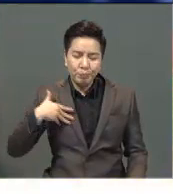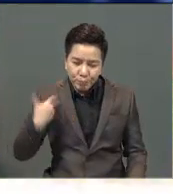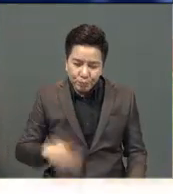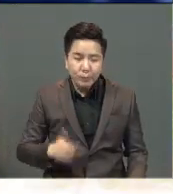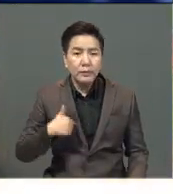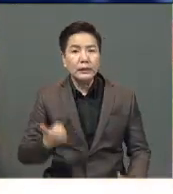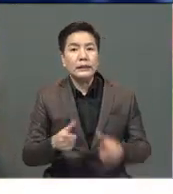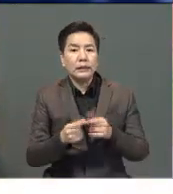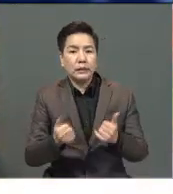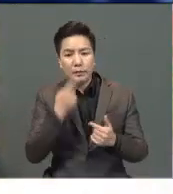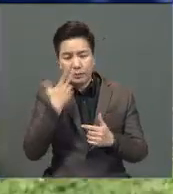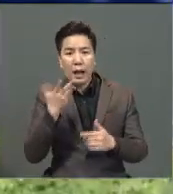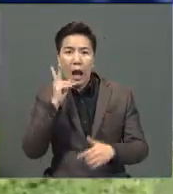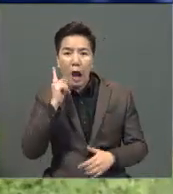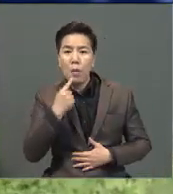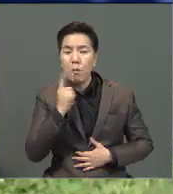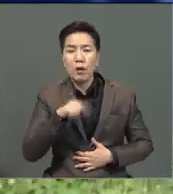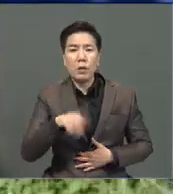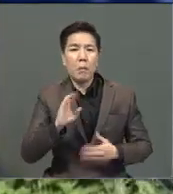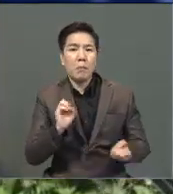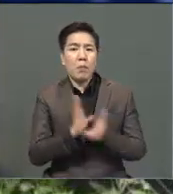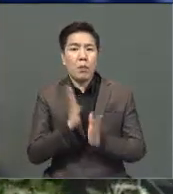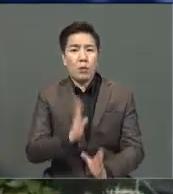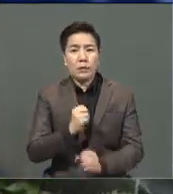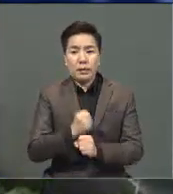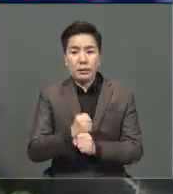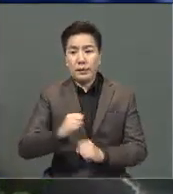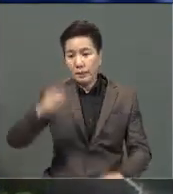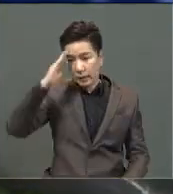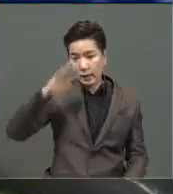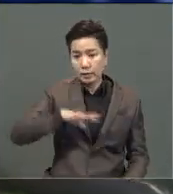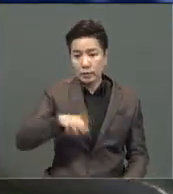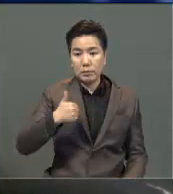กิดขึ้นค่ะโดยเฉพาะที่มีกระแสข่าวโจมตีการทำงานของเจ้าหน้า